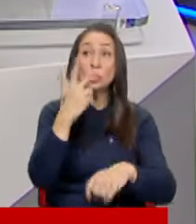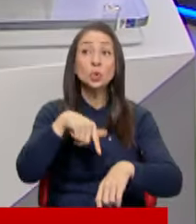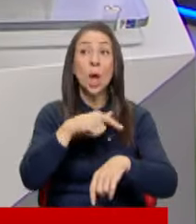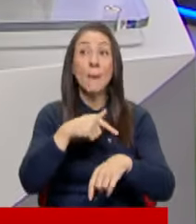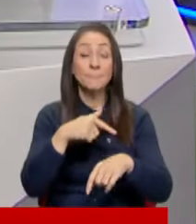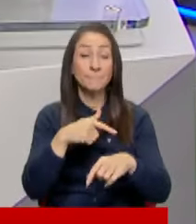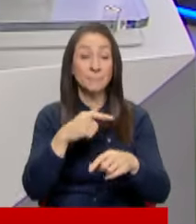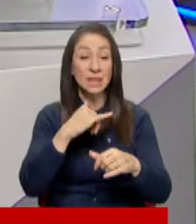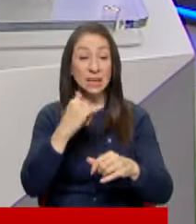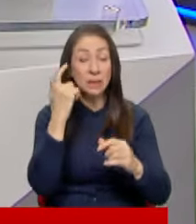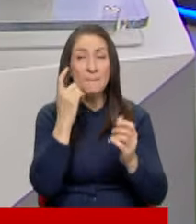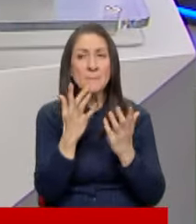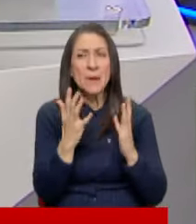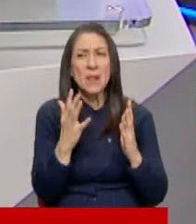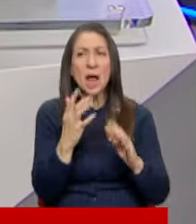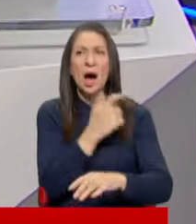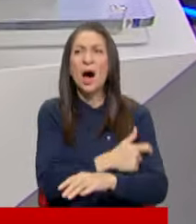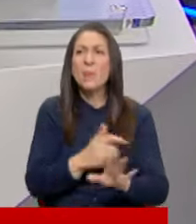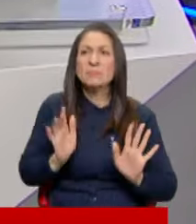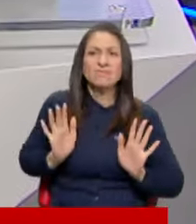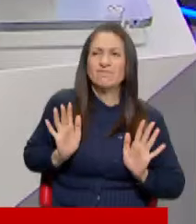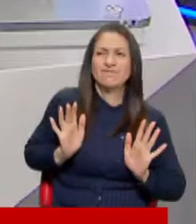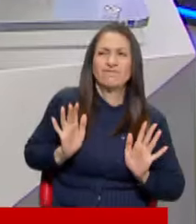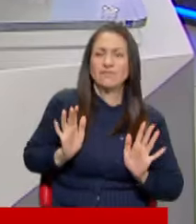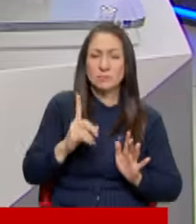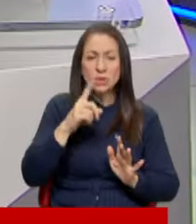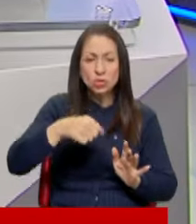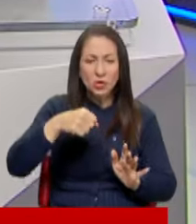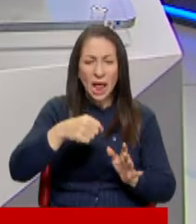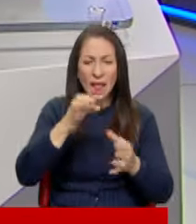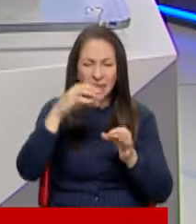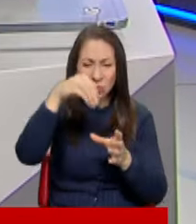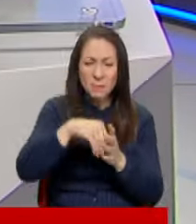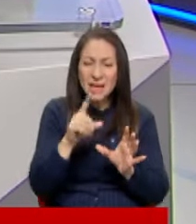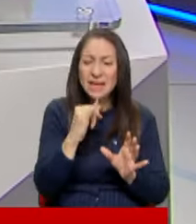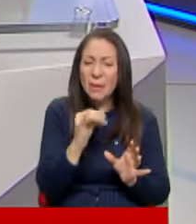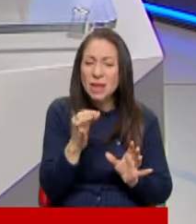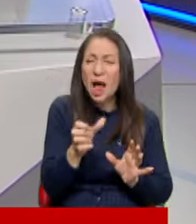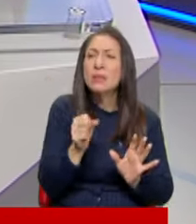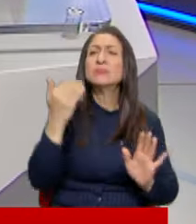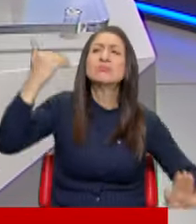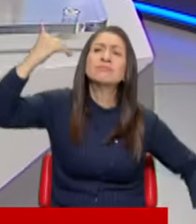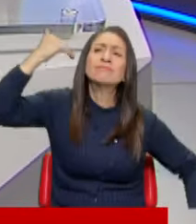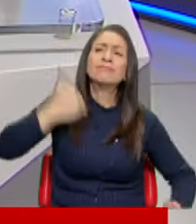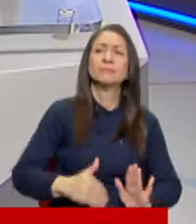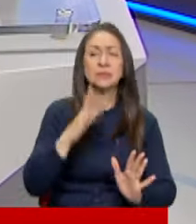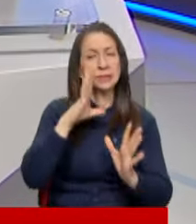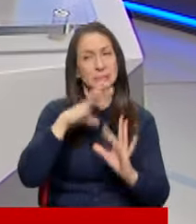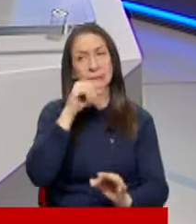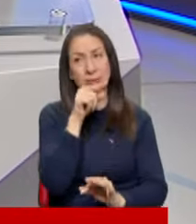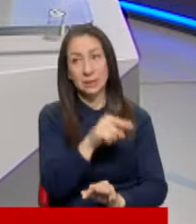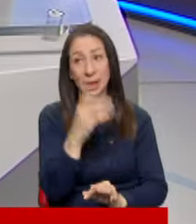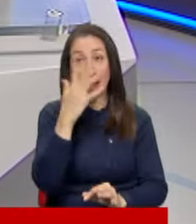Yakinen tanıdığım pırıl pırıl harama bulaşmamış bir çuval altının içine koysan bir gram altının kaybolmayacak güzel bir adamdır